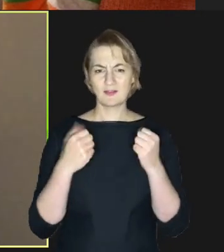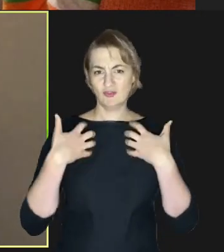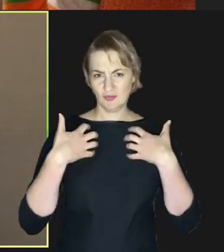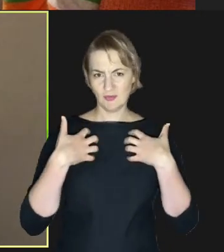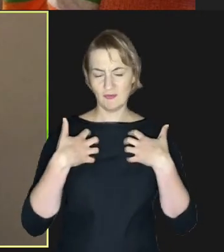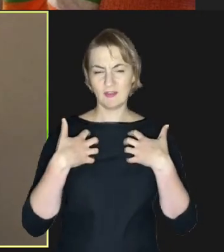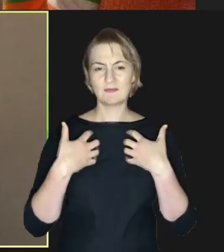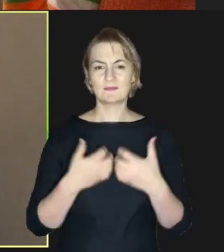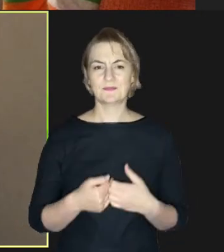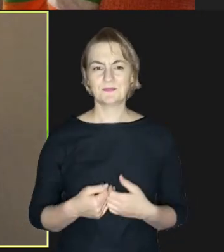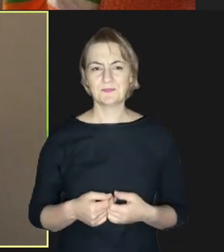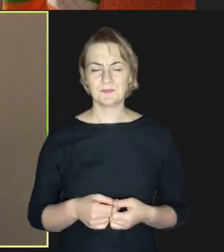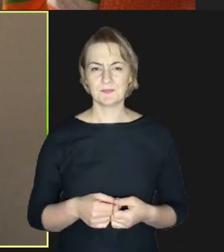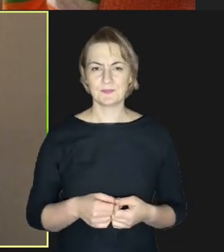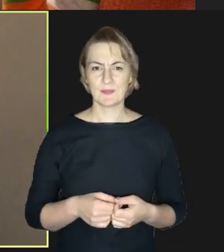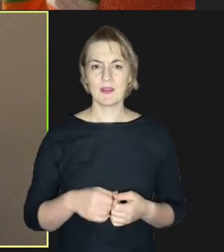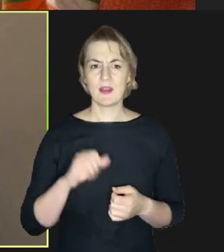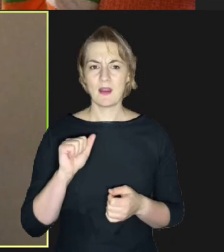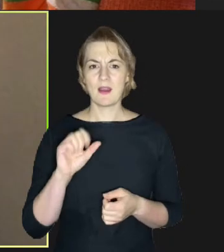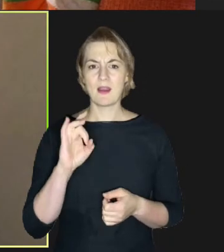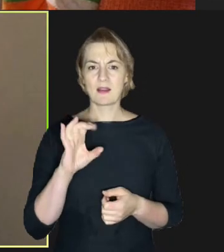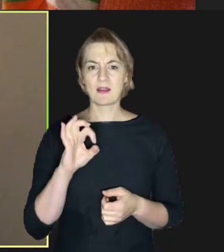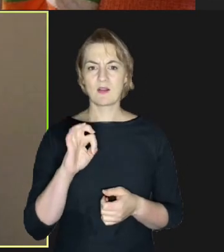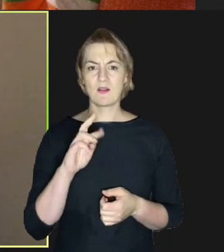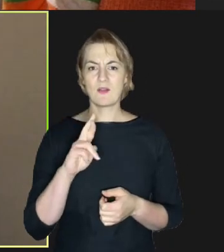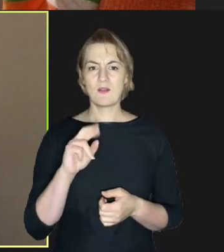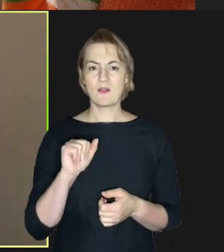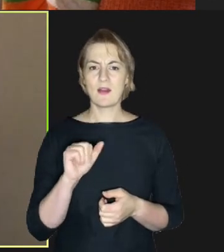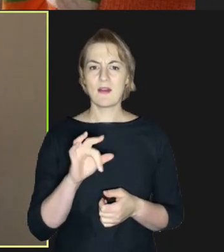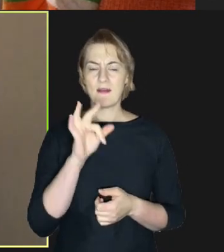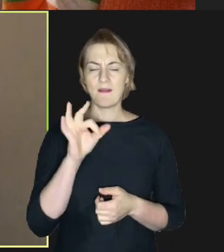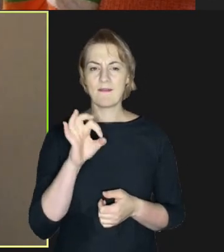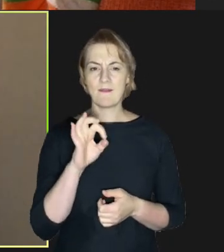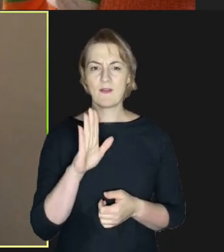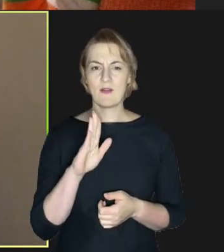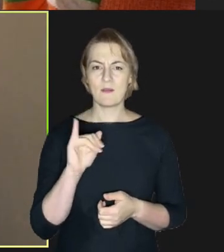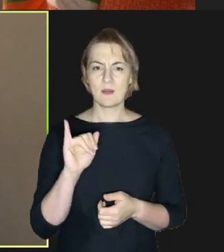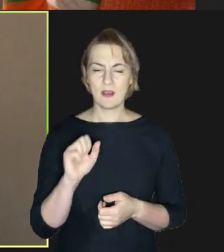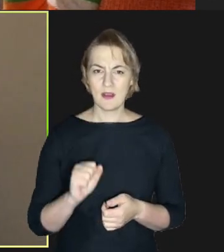który, to jest agorafobia, jak słyszę, tak, w tym pytaniu,